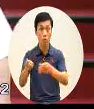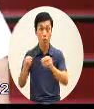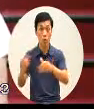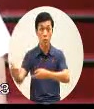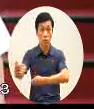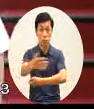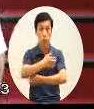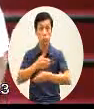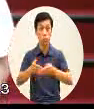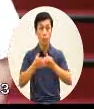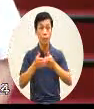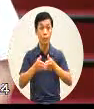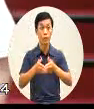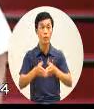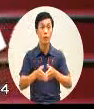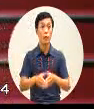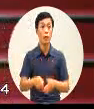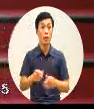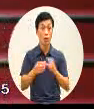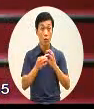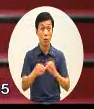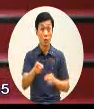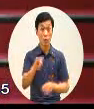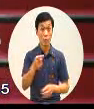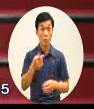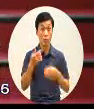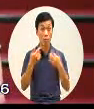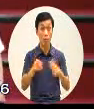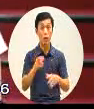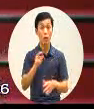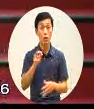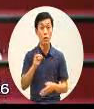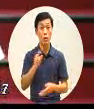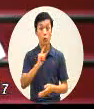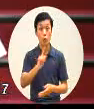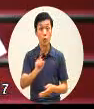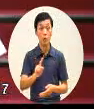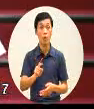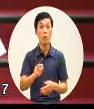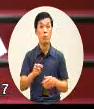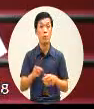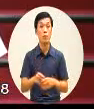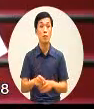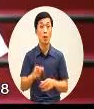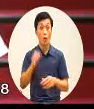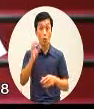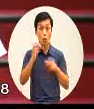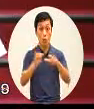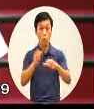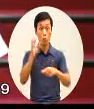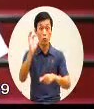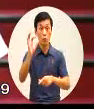他这个是依自己安尼啦，所以说你唔通讲公社本身，他本